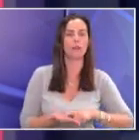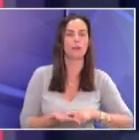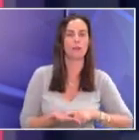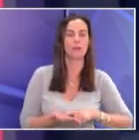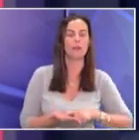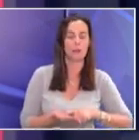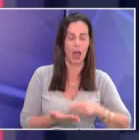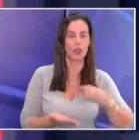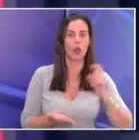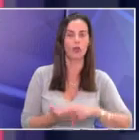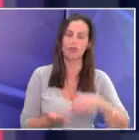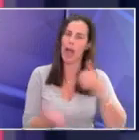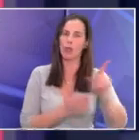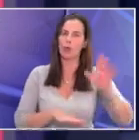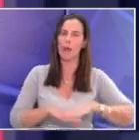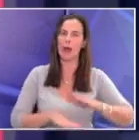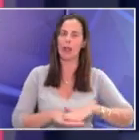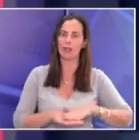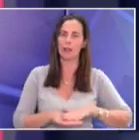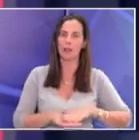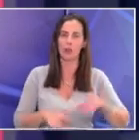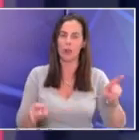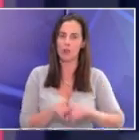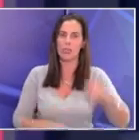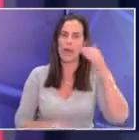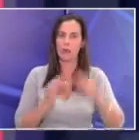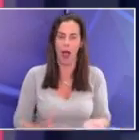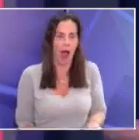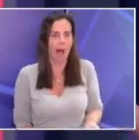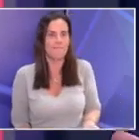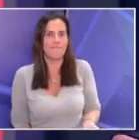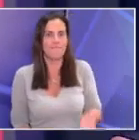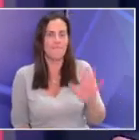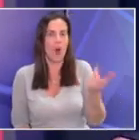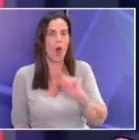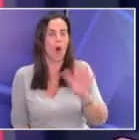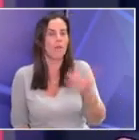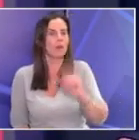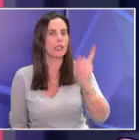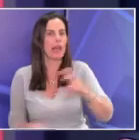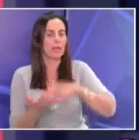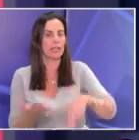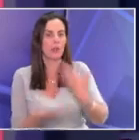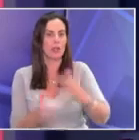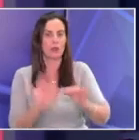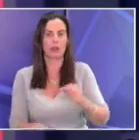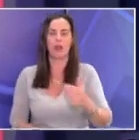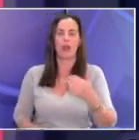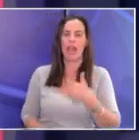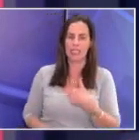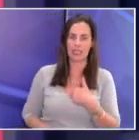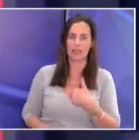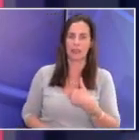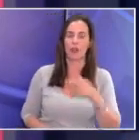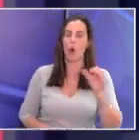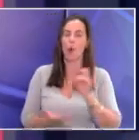פטרותה, את הדחתה מהתפקיד. כפי ששר המשפטים אבל נפעיל, אולי מי שצריך להתפטר זה היועץ המשפטי. את פליה אלבק,